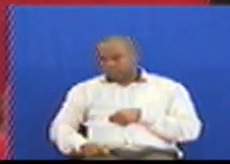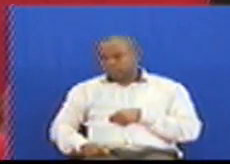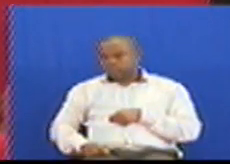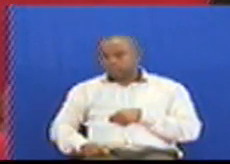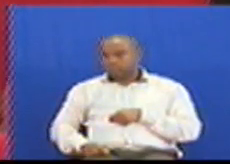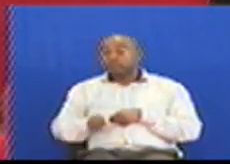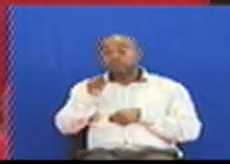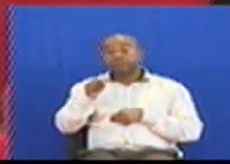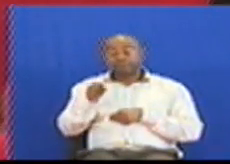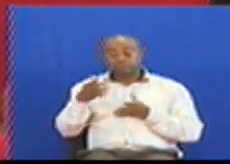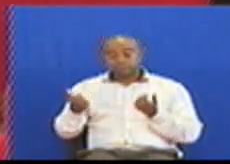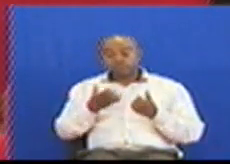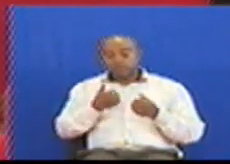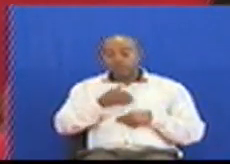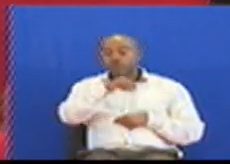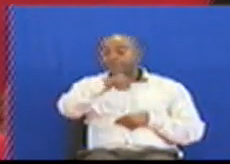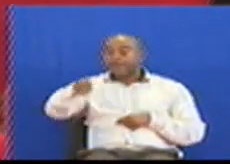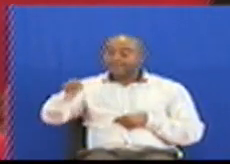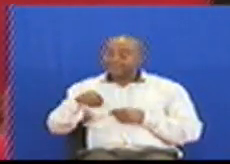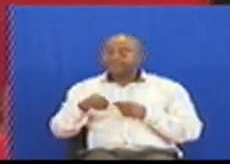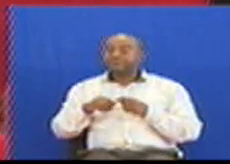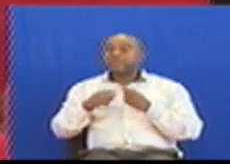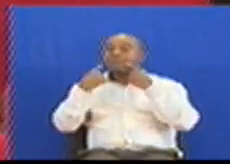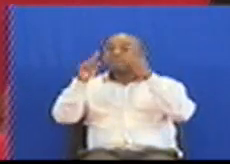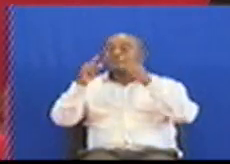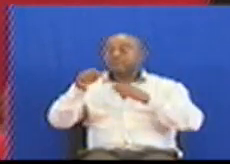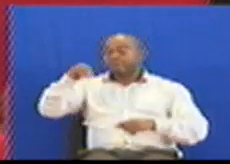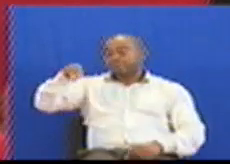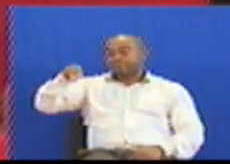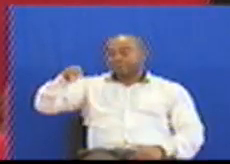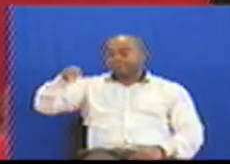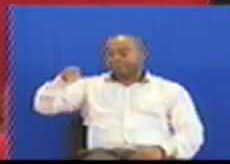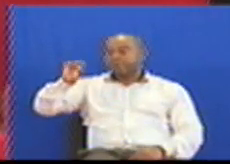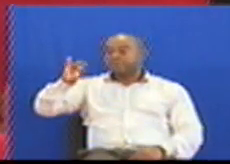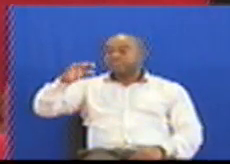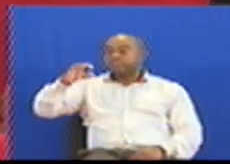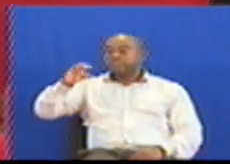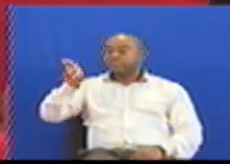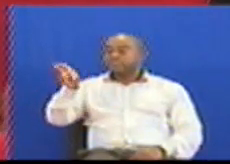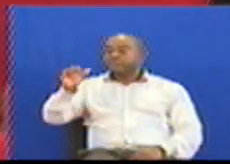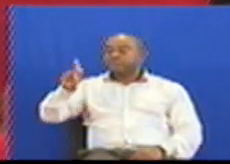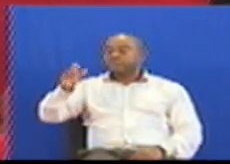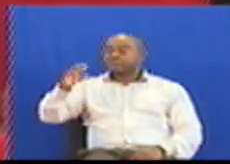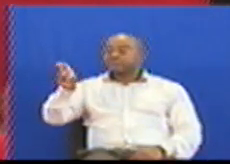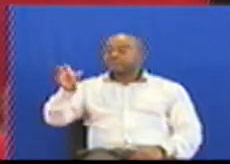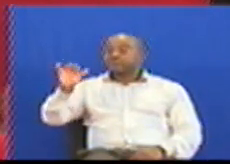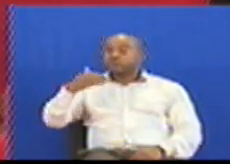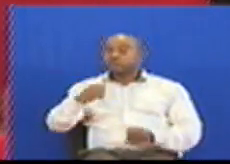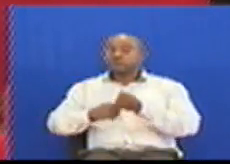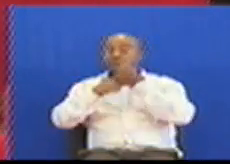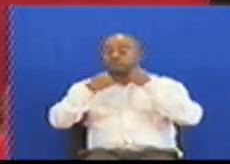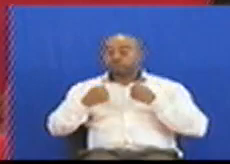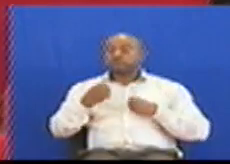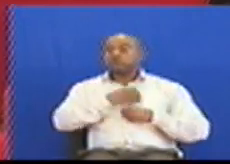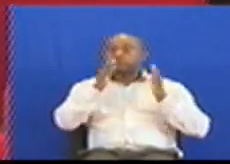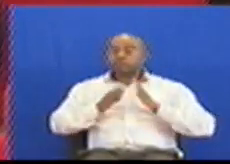vinahitajika kuanza kupanda michikichi ili waweze kuunga juhudi za Mheshimiwa Waziri Mkuu. Asante sana Mheshimiwa